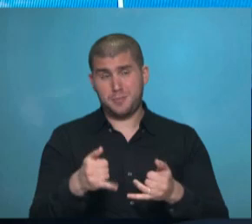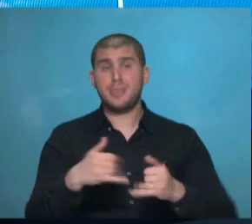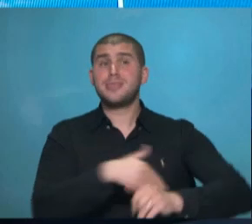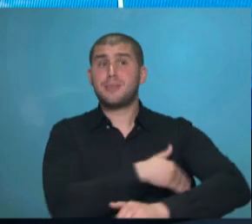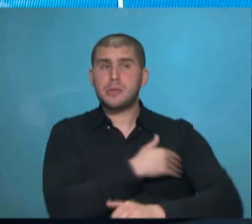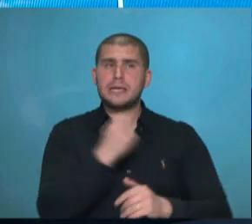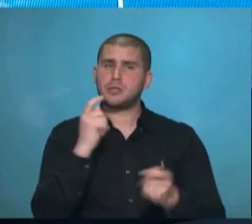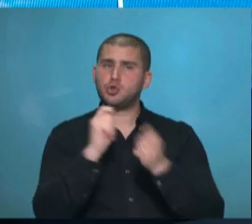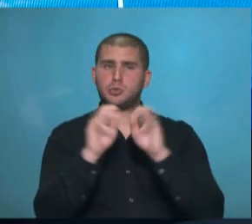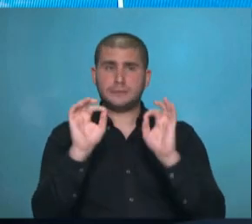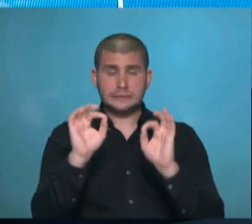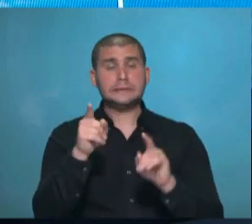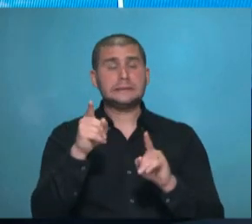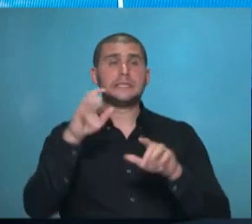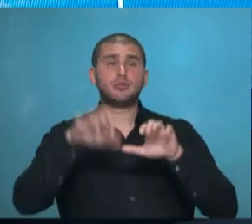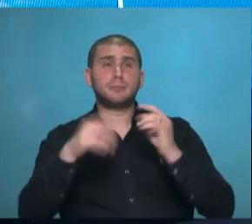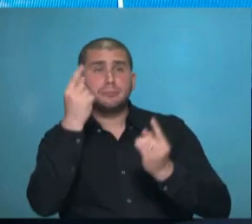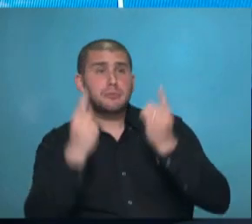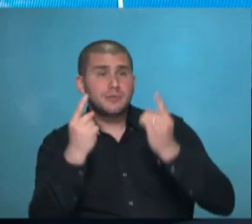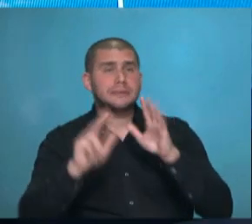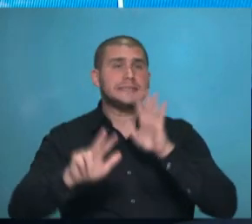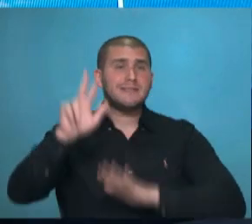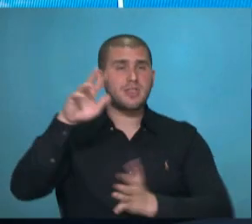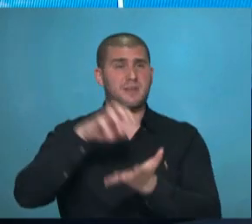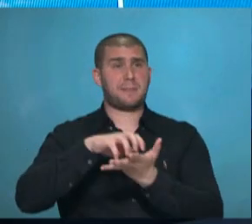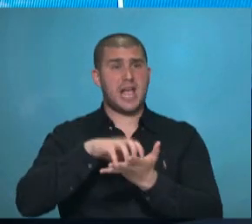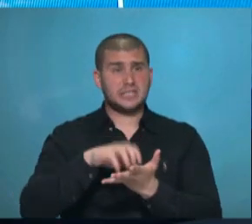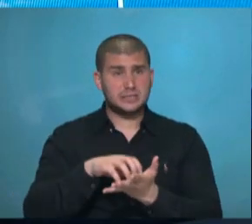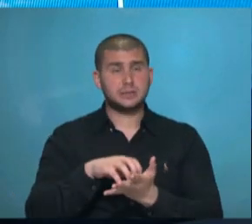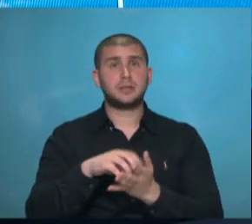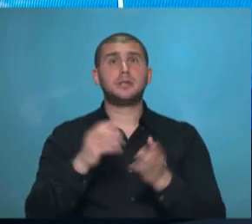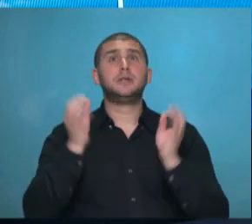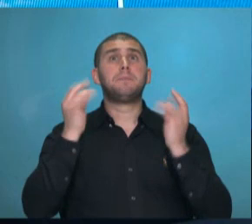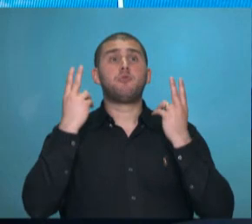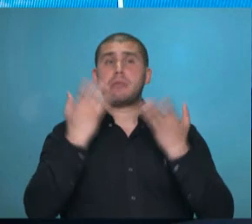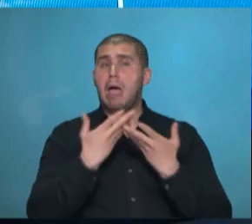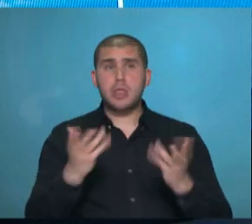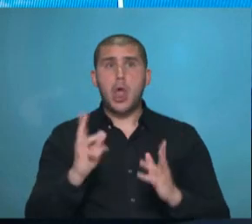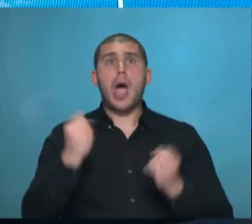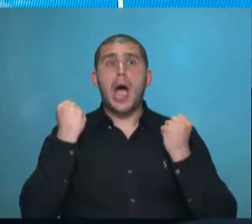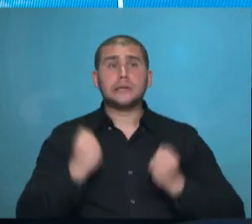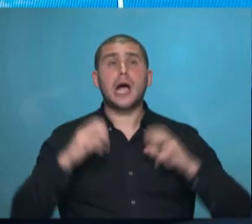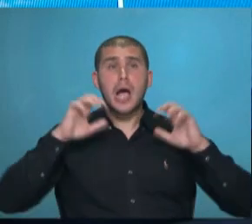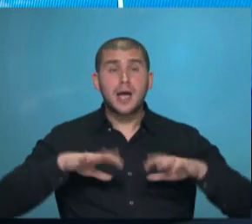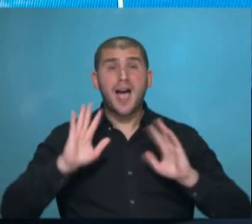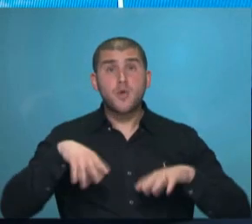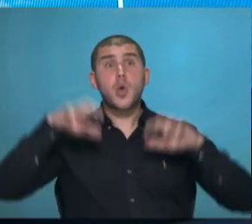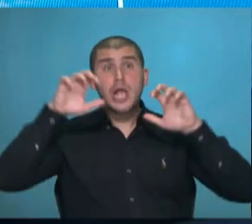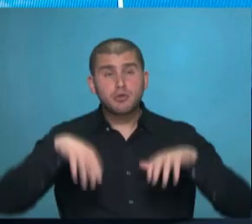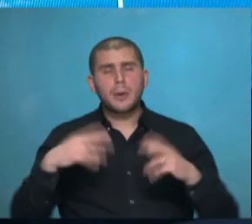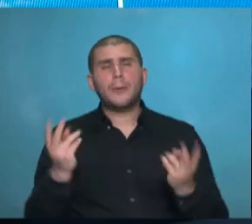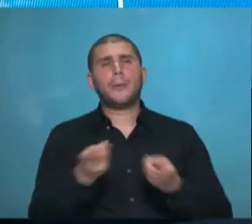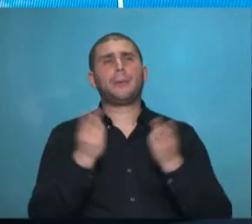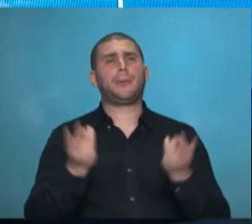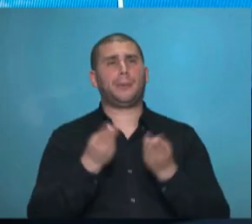ולא משתנות, גשם מקומי ירד מדי פעם בצפון הארץ ובמרכזה, לא משהו מאוד משמעותי, לא חזק, מדובר גם אם ירד בגשם קל